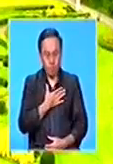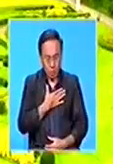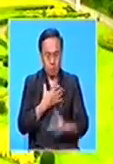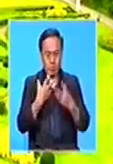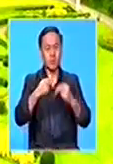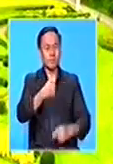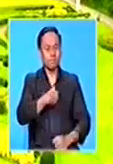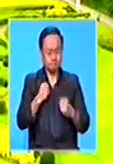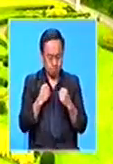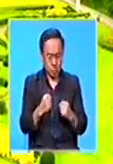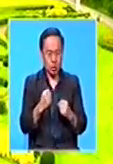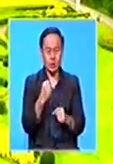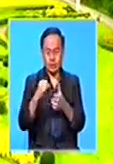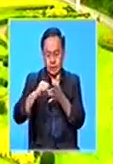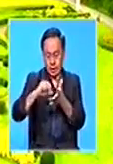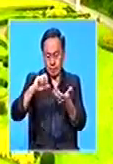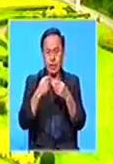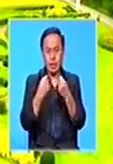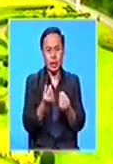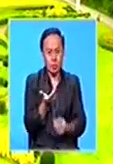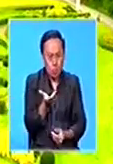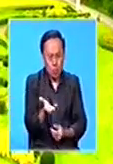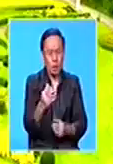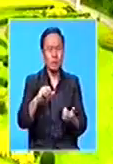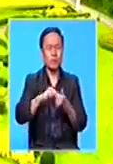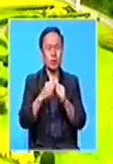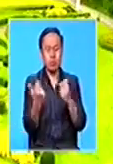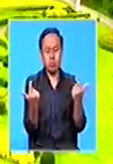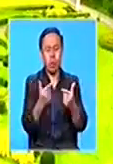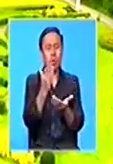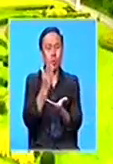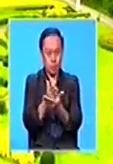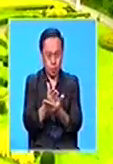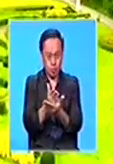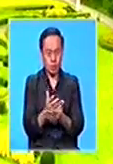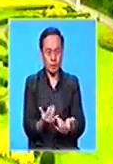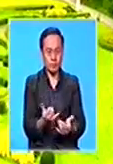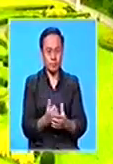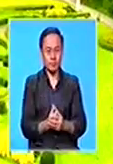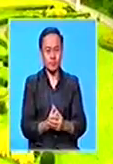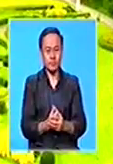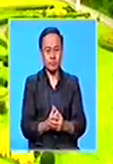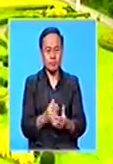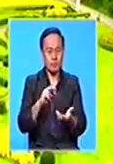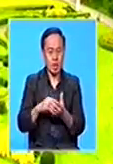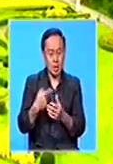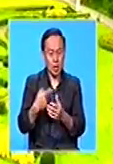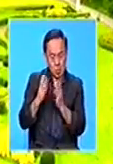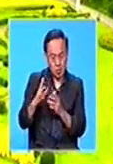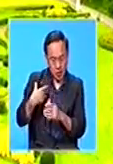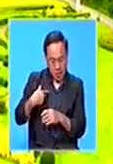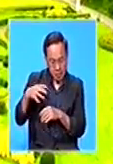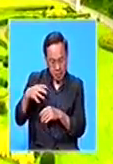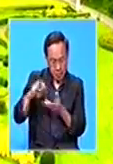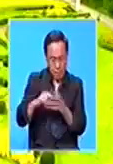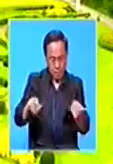ก็ยังสู้อยู่นะทำให้ท่านแต่อย่าขัดแย้งกันแล้วกันนะอย่าให้เขาไปใช้ประโยชน์ไปในเรื่องการเมื